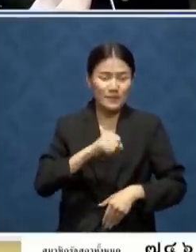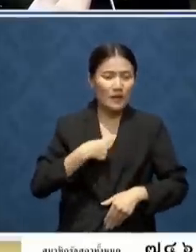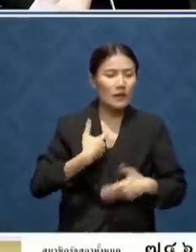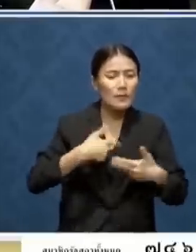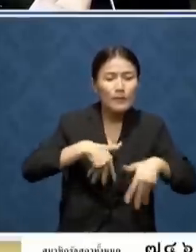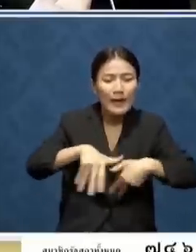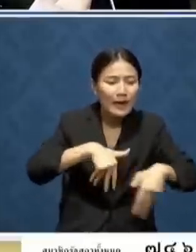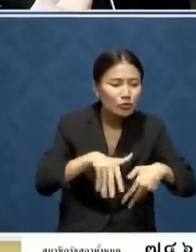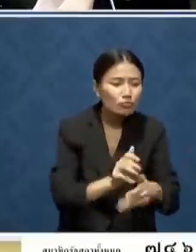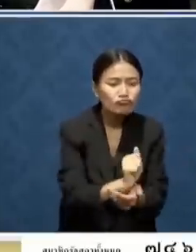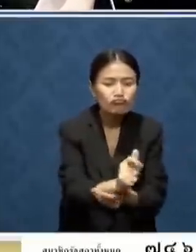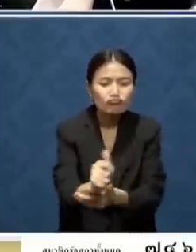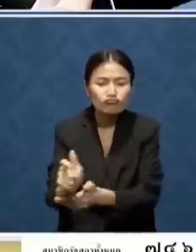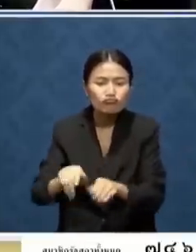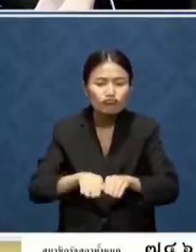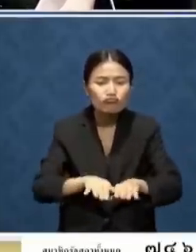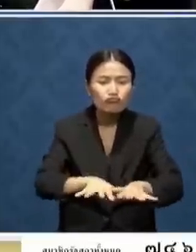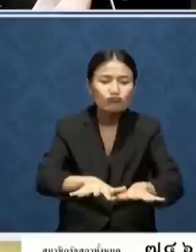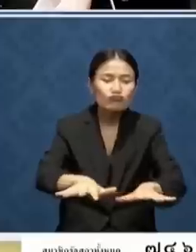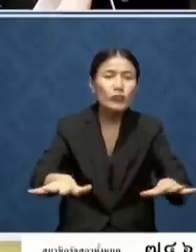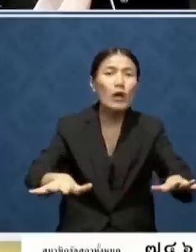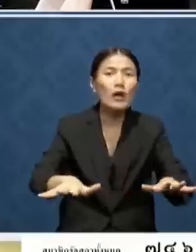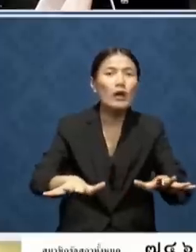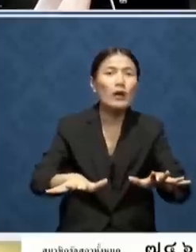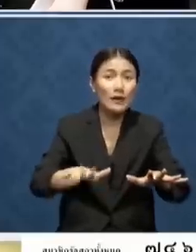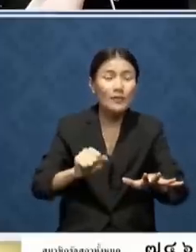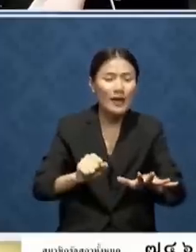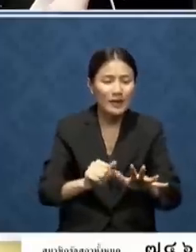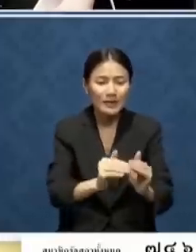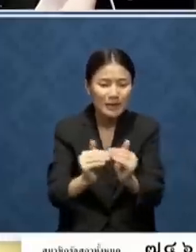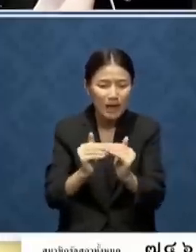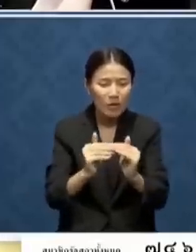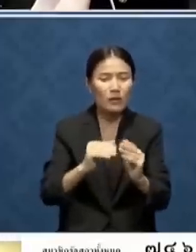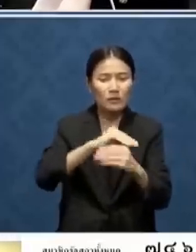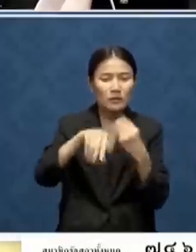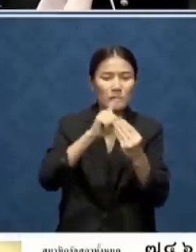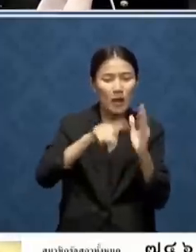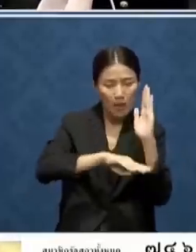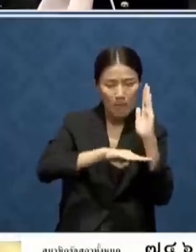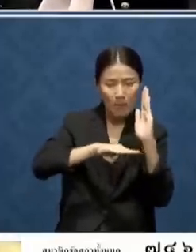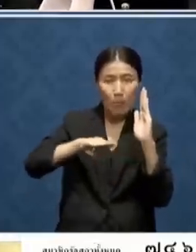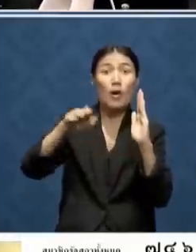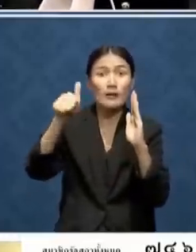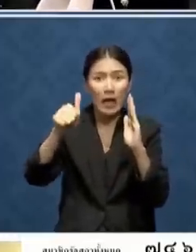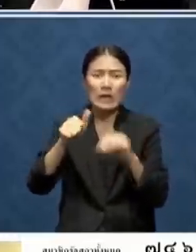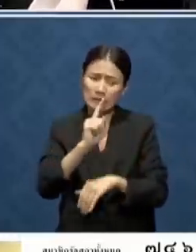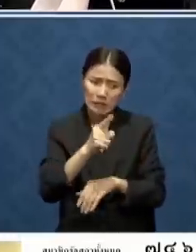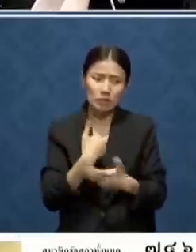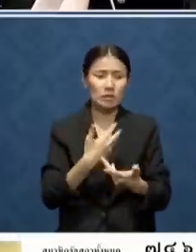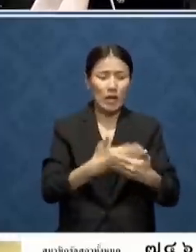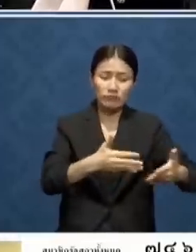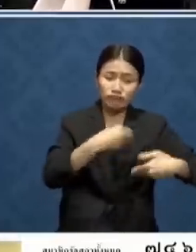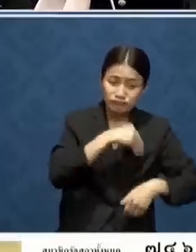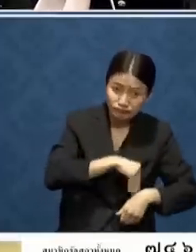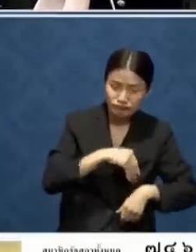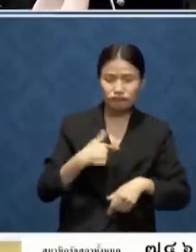ประเทศและให้เศรษฐกิจเจริญเติบโตในอัตราสูงอย่างมีเสถียรภาพคุณยิ่งลักษณ์จะยืนยันว่า 2เรื่องนี้ไปด้วยกันได้นะคะไม่ต้อง